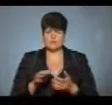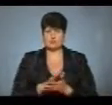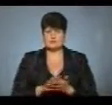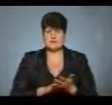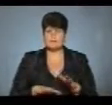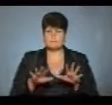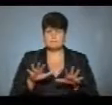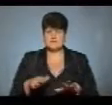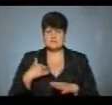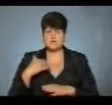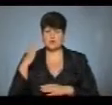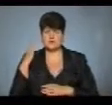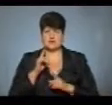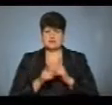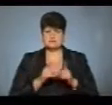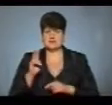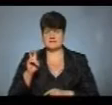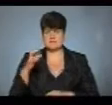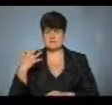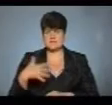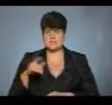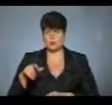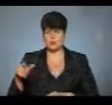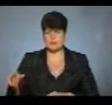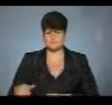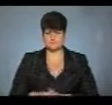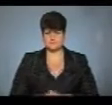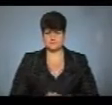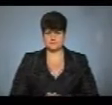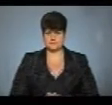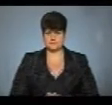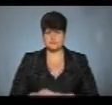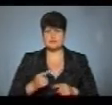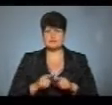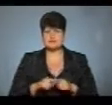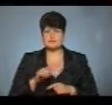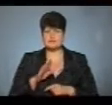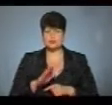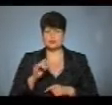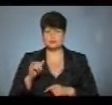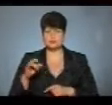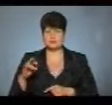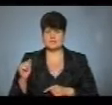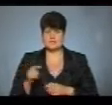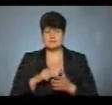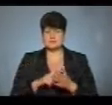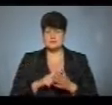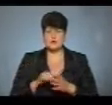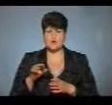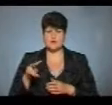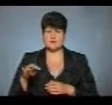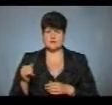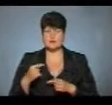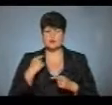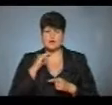місце голосування змінили 250 людей. Це Віталій Уманець із міста Олександрії Кіровоградської області.